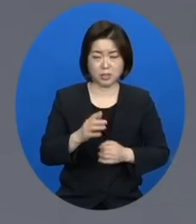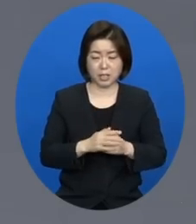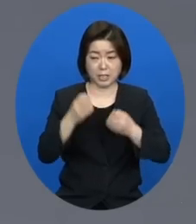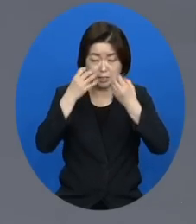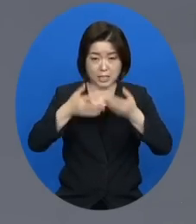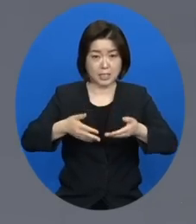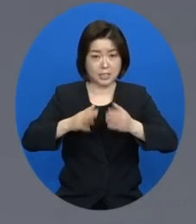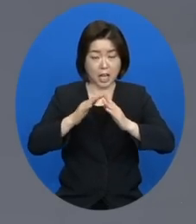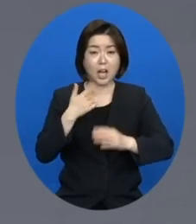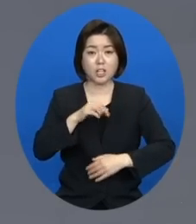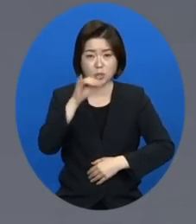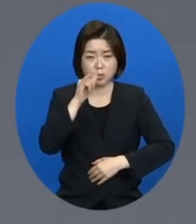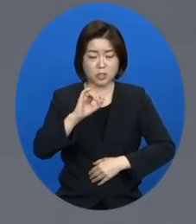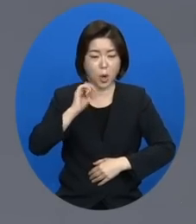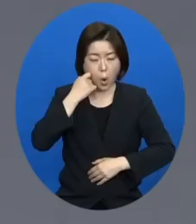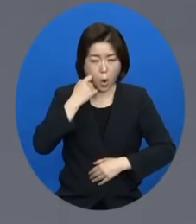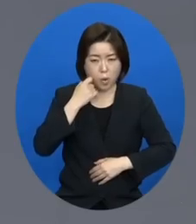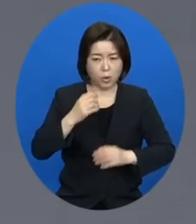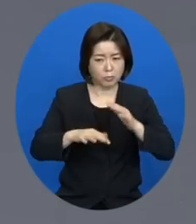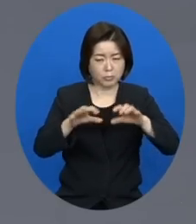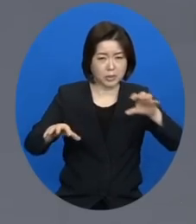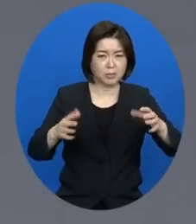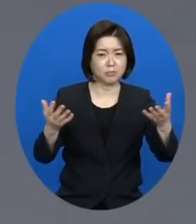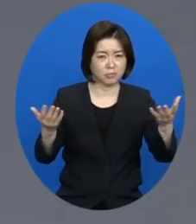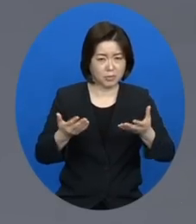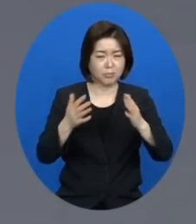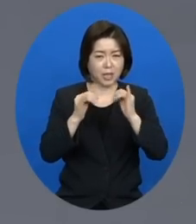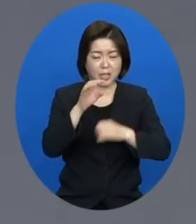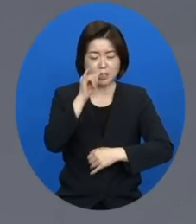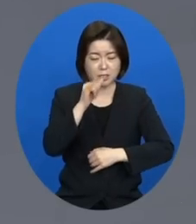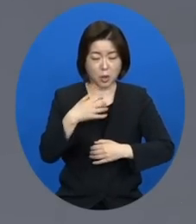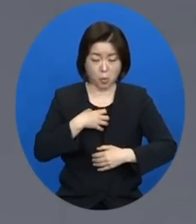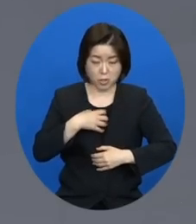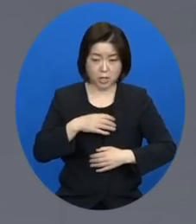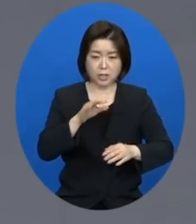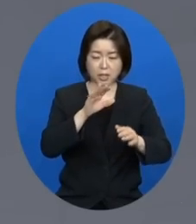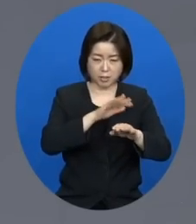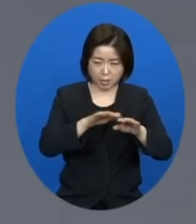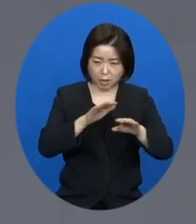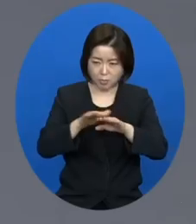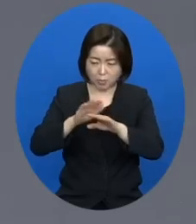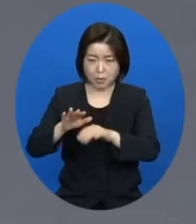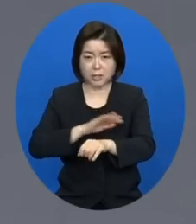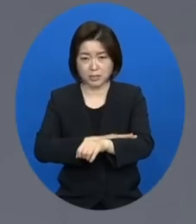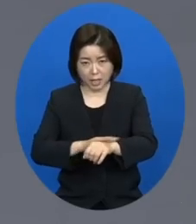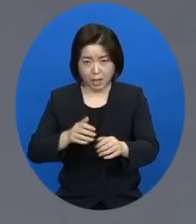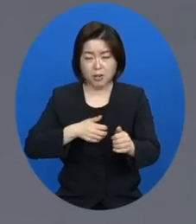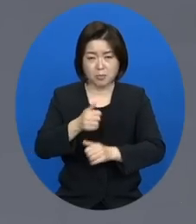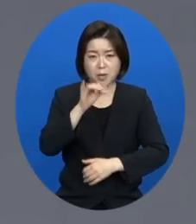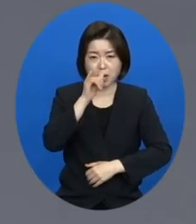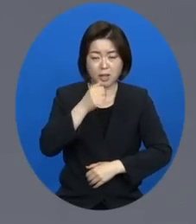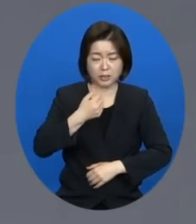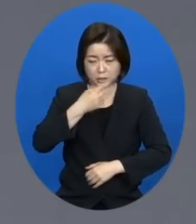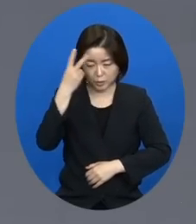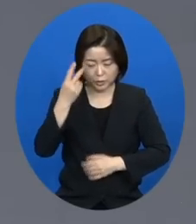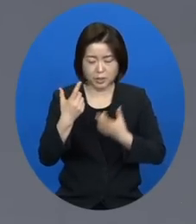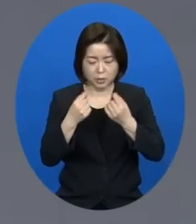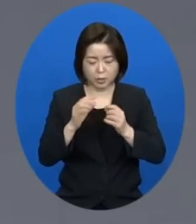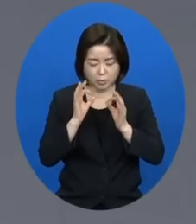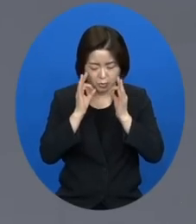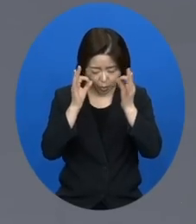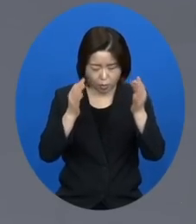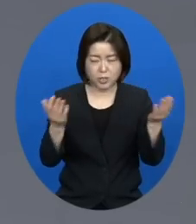하셨어요. 어려운 일들이 참 많았지만 그 위기들을 잘 극복해내셨습니다. 그리고 정말 요셉처럼 성실하게